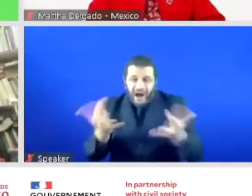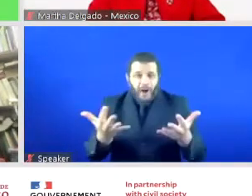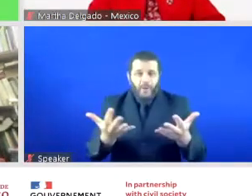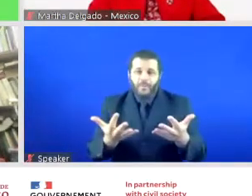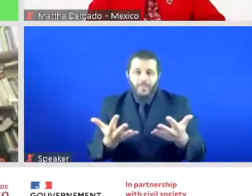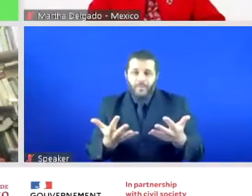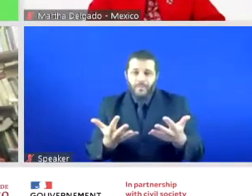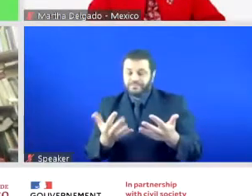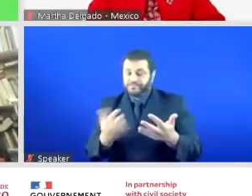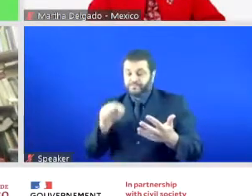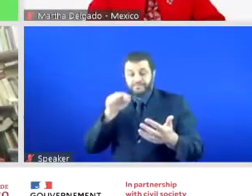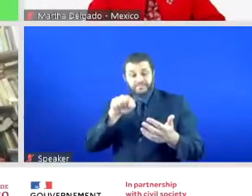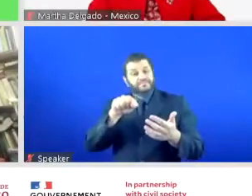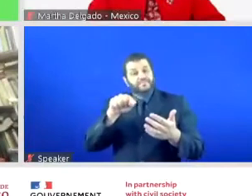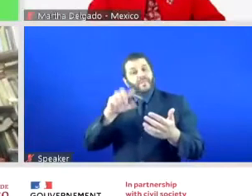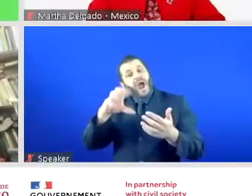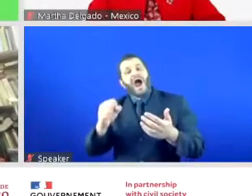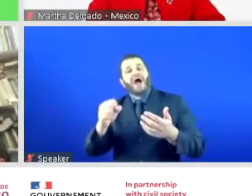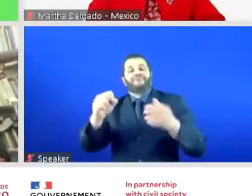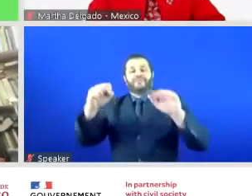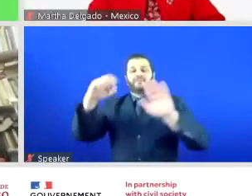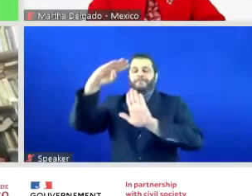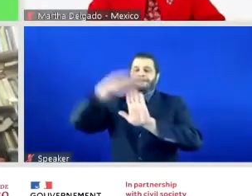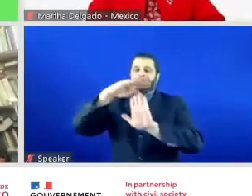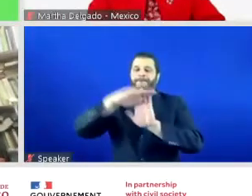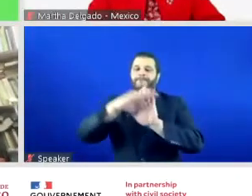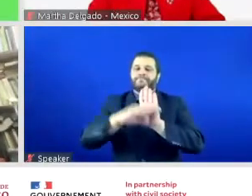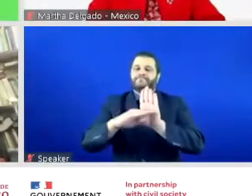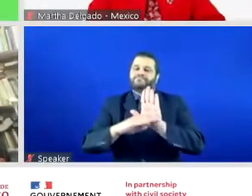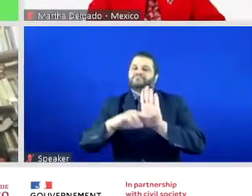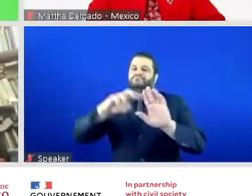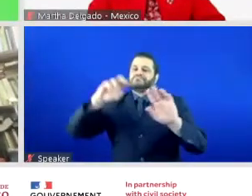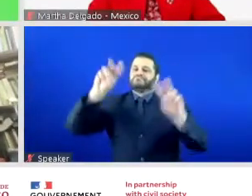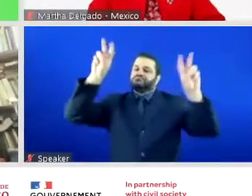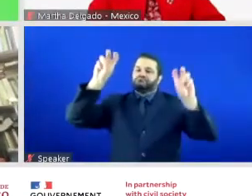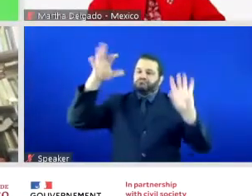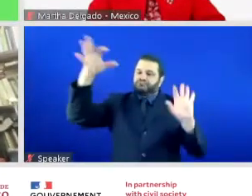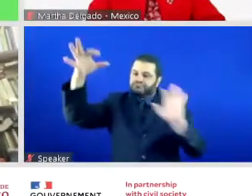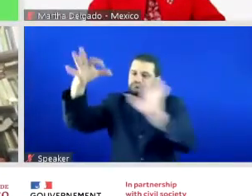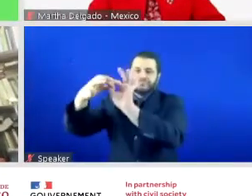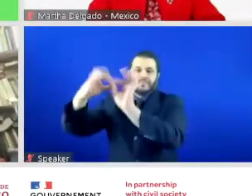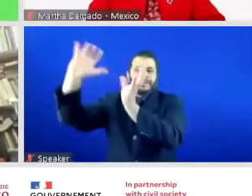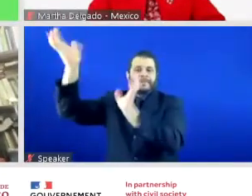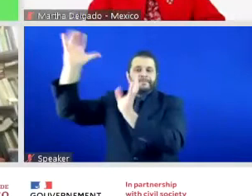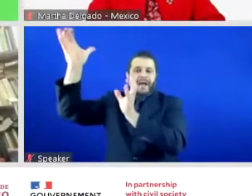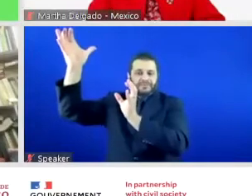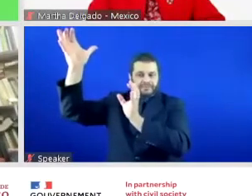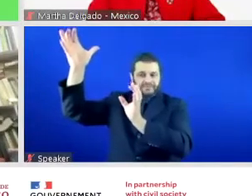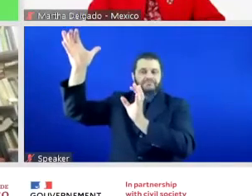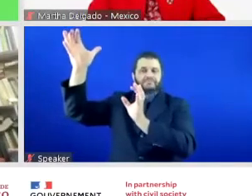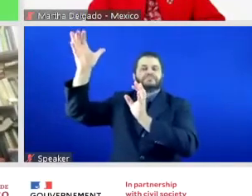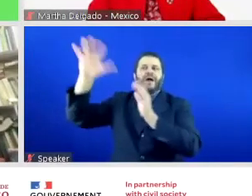tourner en politique qui peuvent les aider à mieux combattre les changements climatiques. Mais au niveau global, on en a aussi